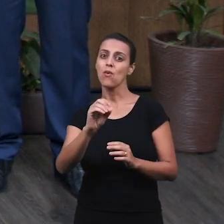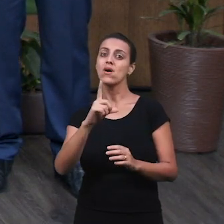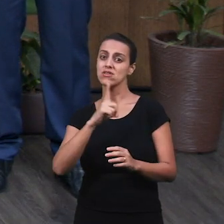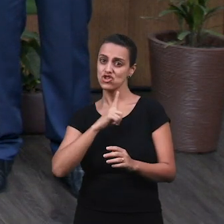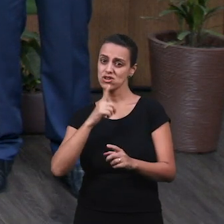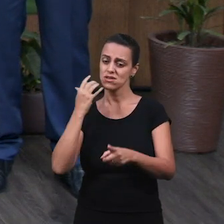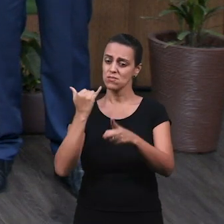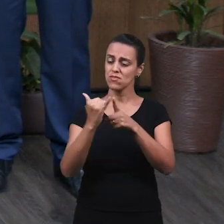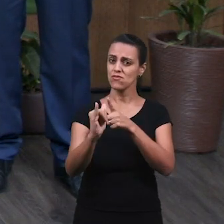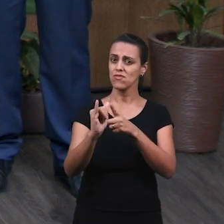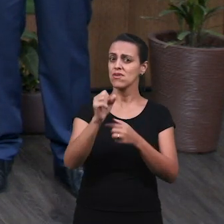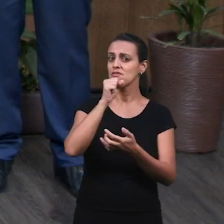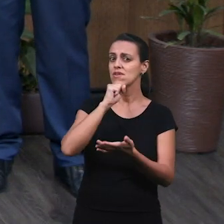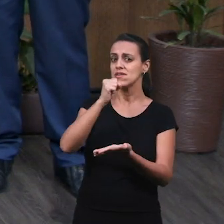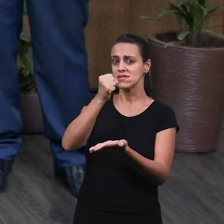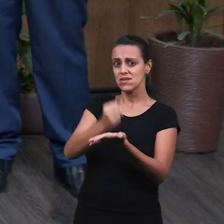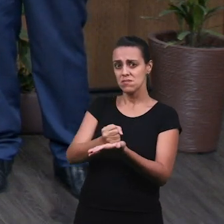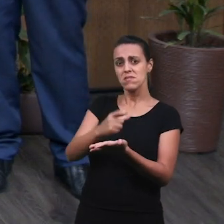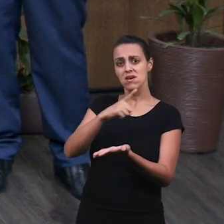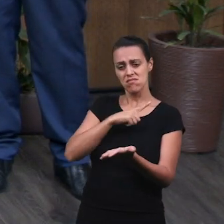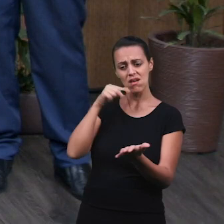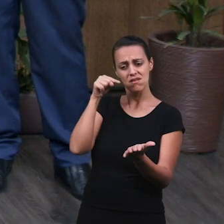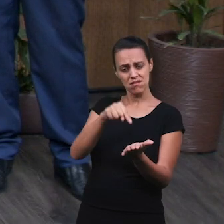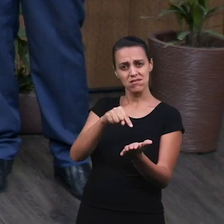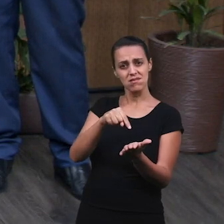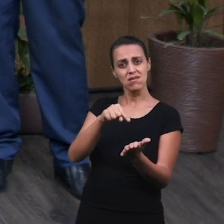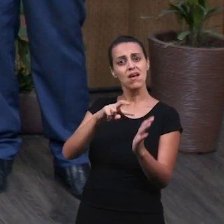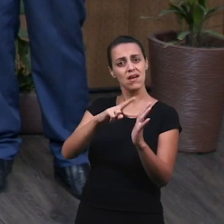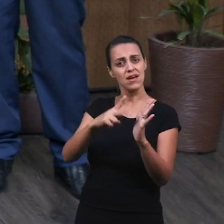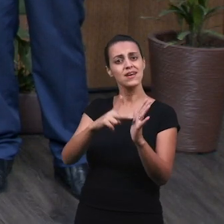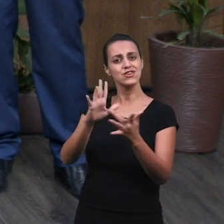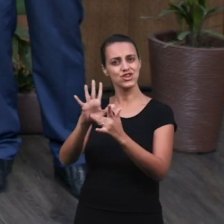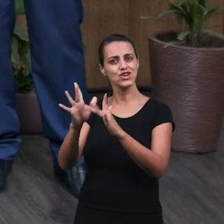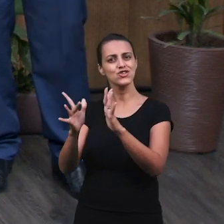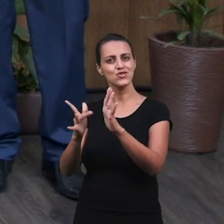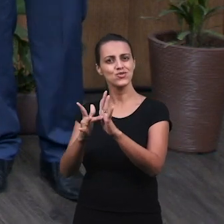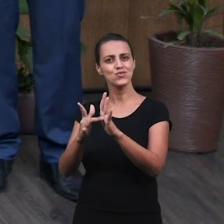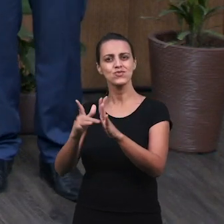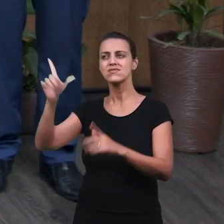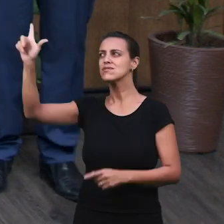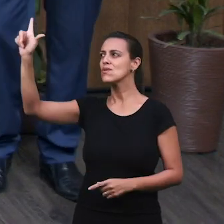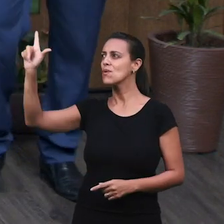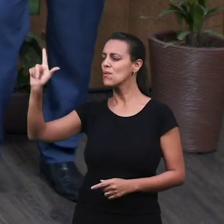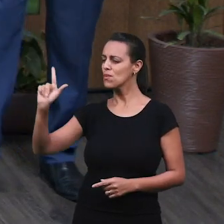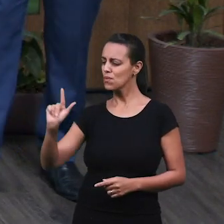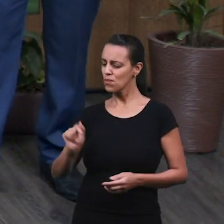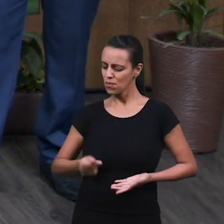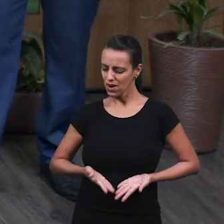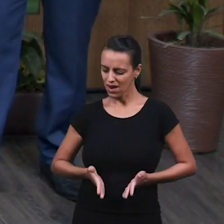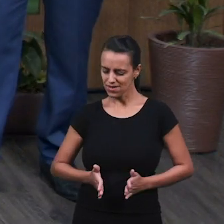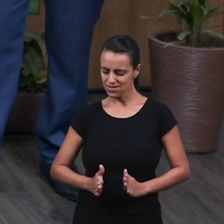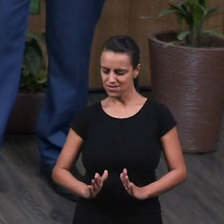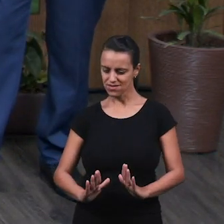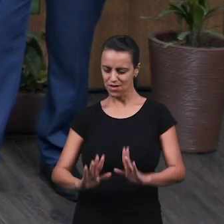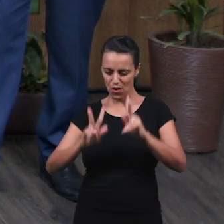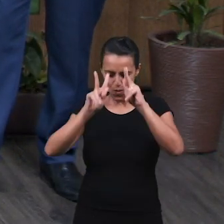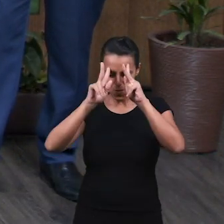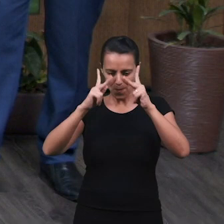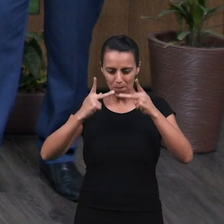Jésus, qui s'est fait chair afin de consommer tout le projet de salut de Dieu pour